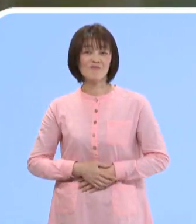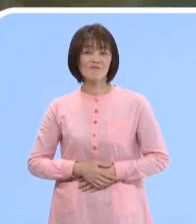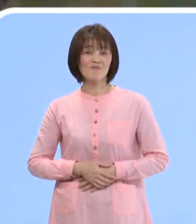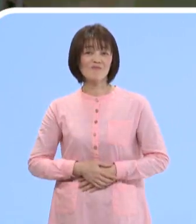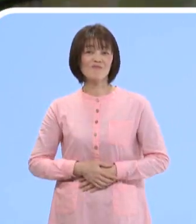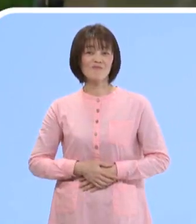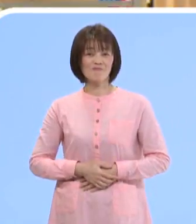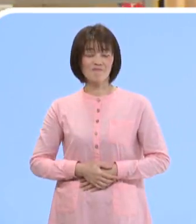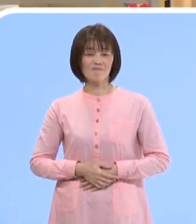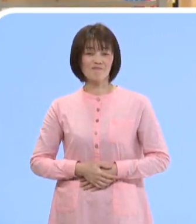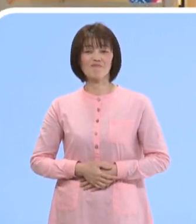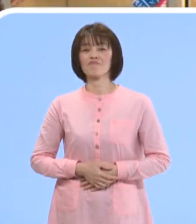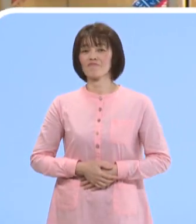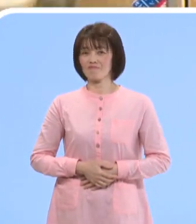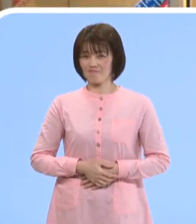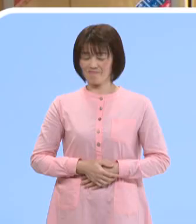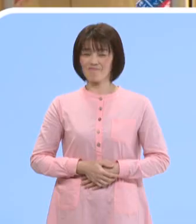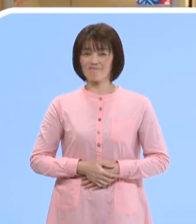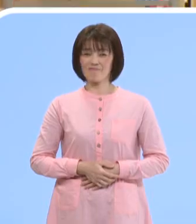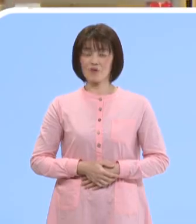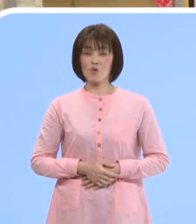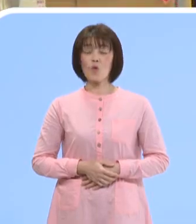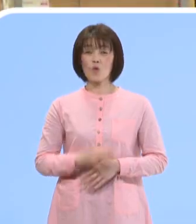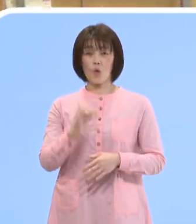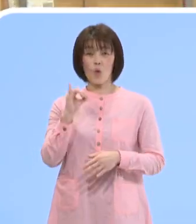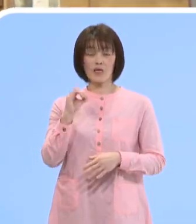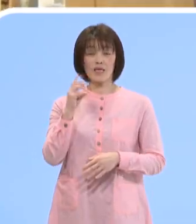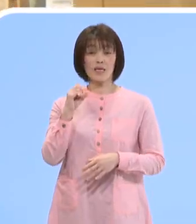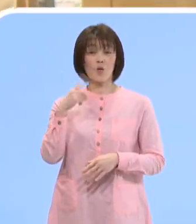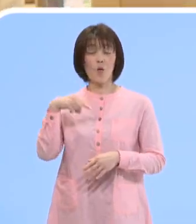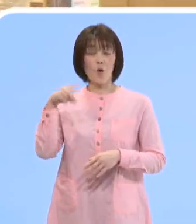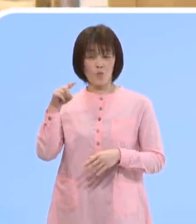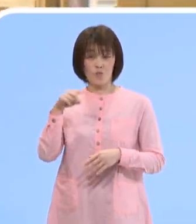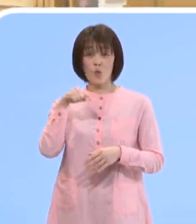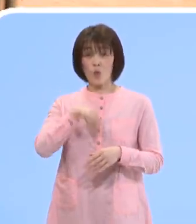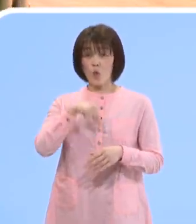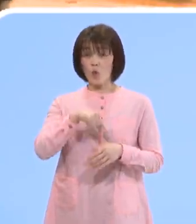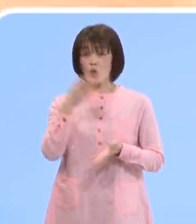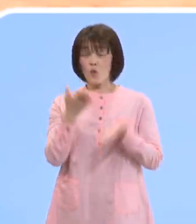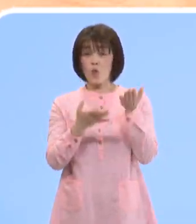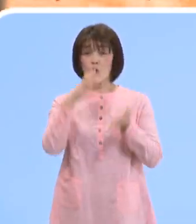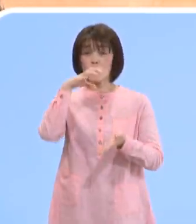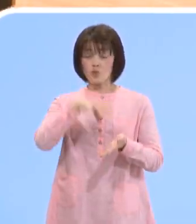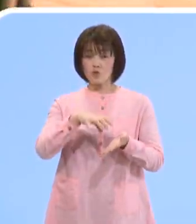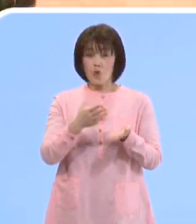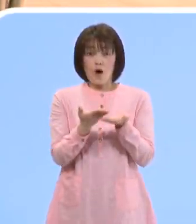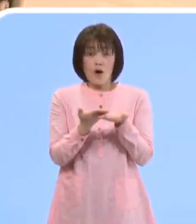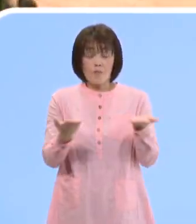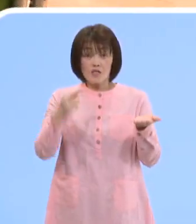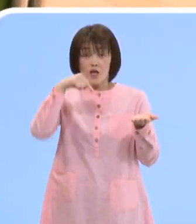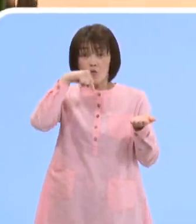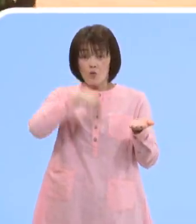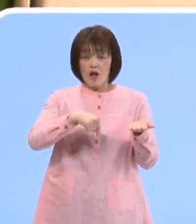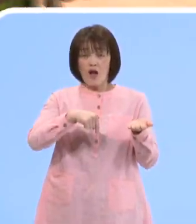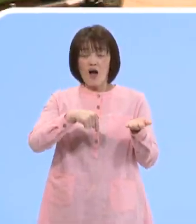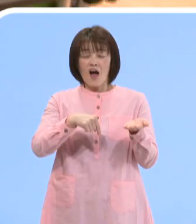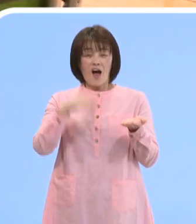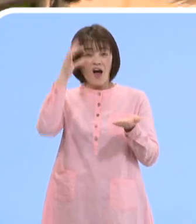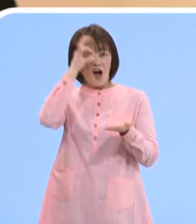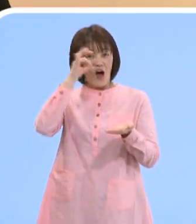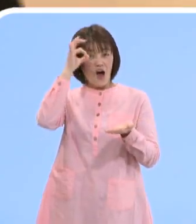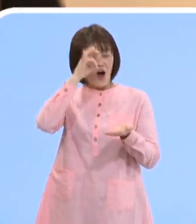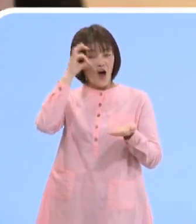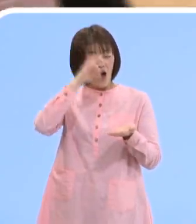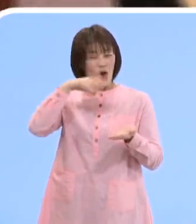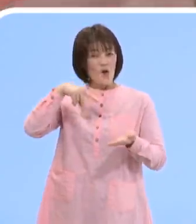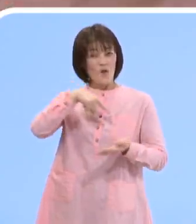実はイオン夢未来保育園では、 このようにショッピングフロアのお散歩を楽